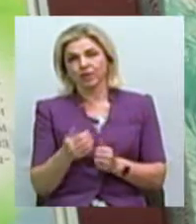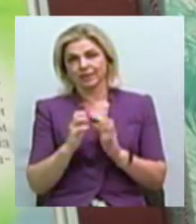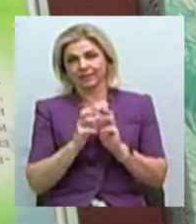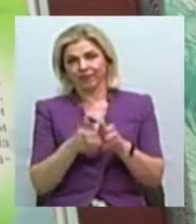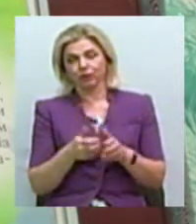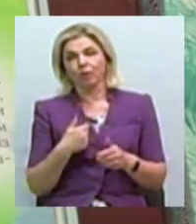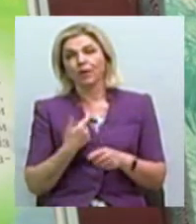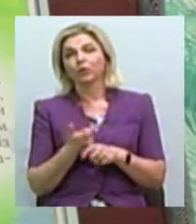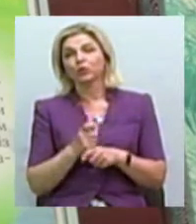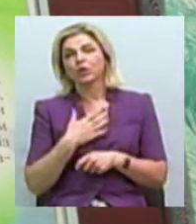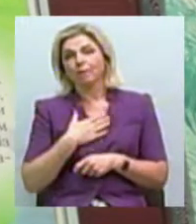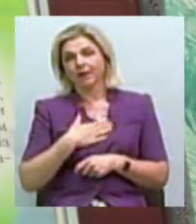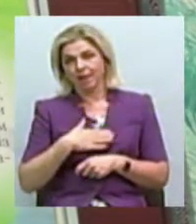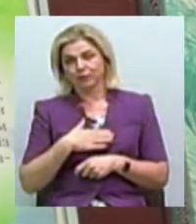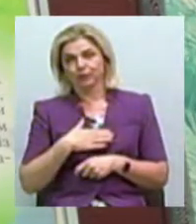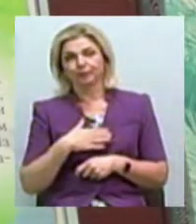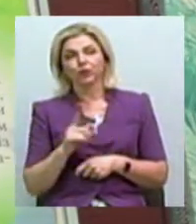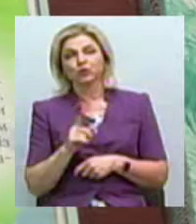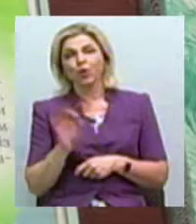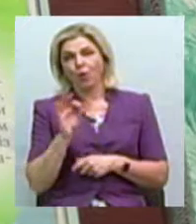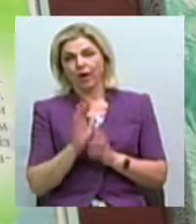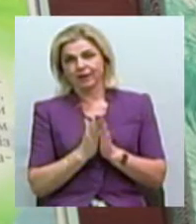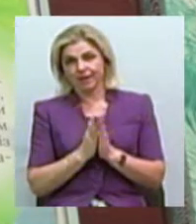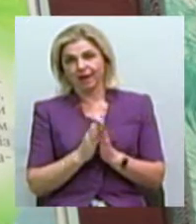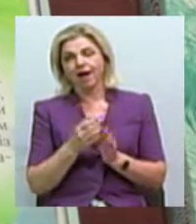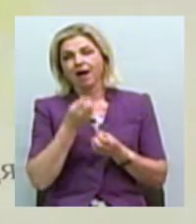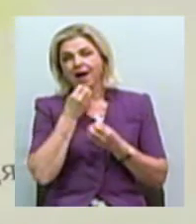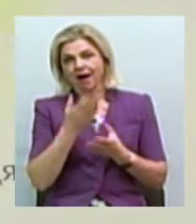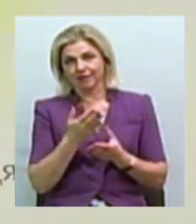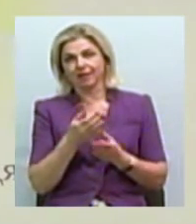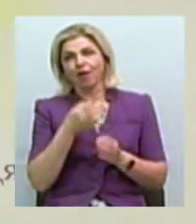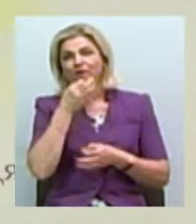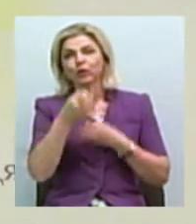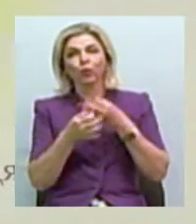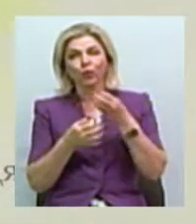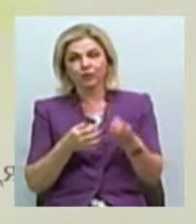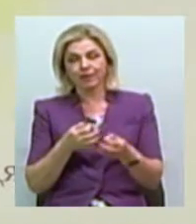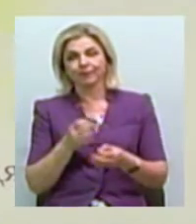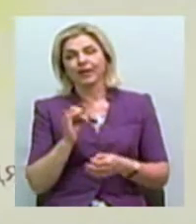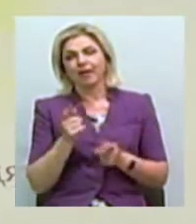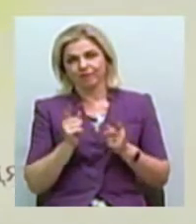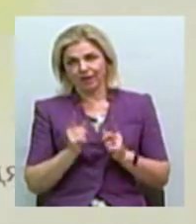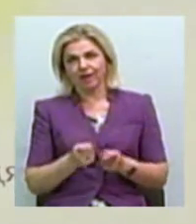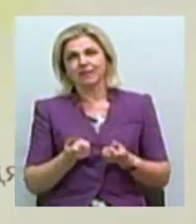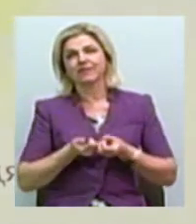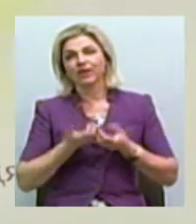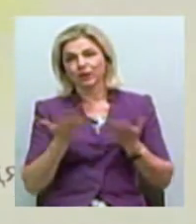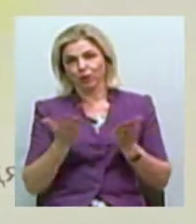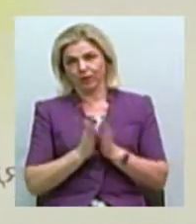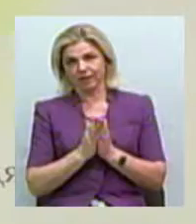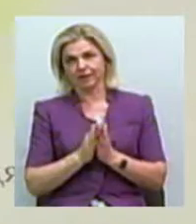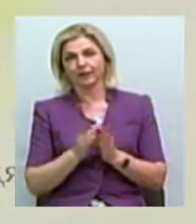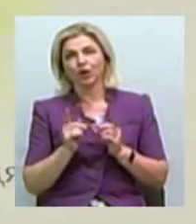дуже приємно, що про неї дуже гарно відгукується. Вона вийшла справді такою світлою, тому